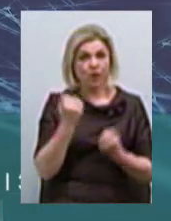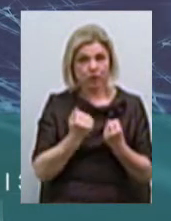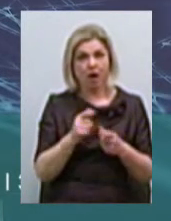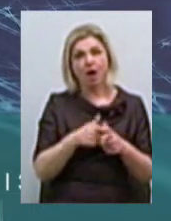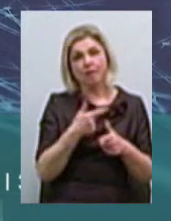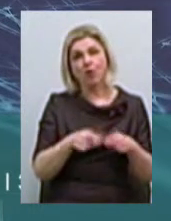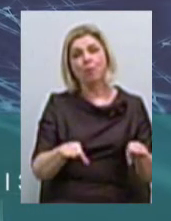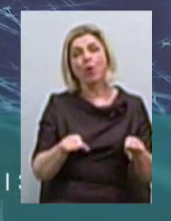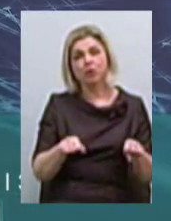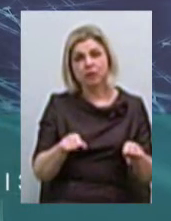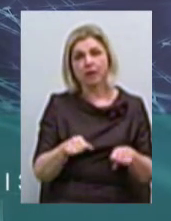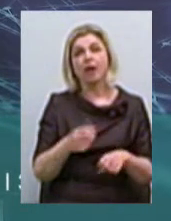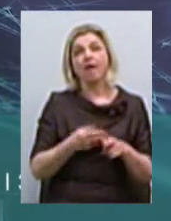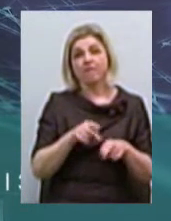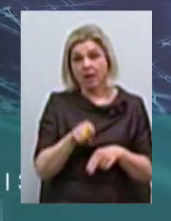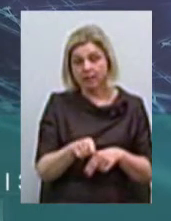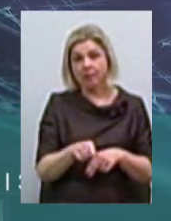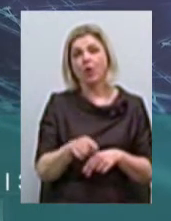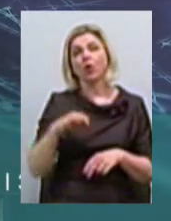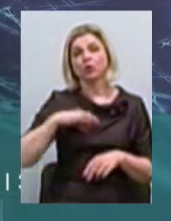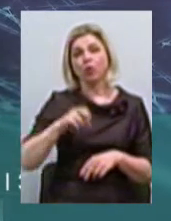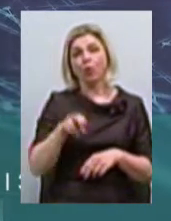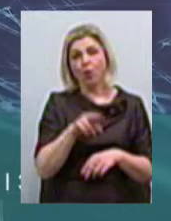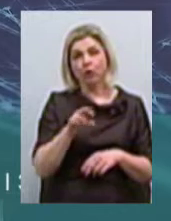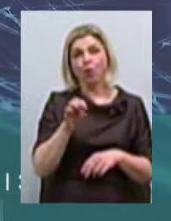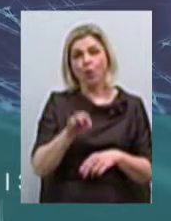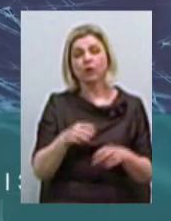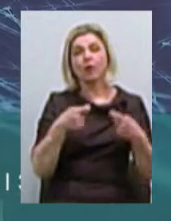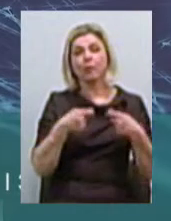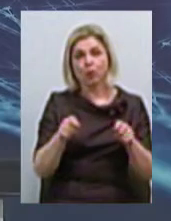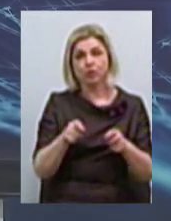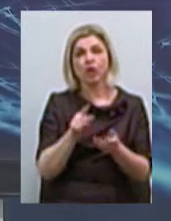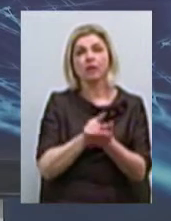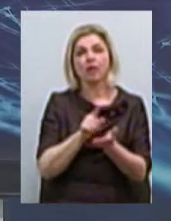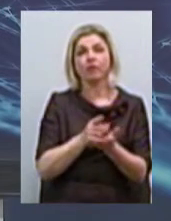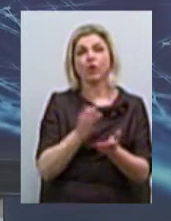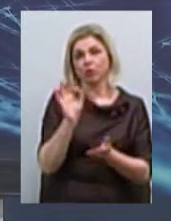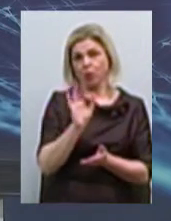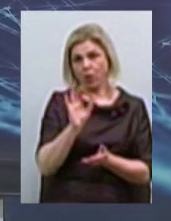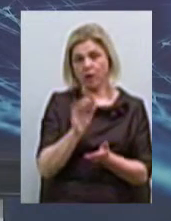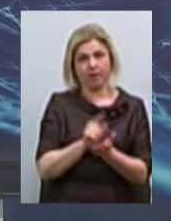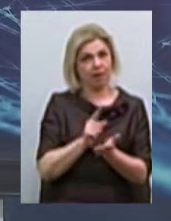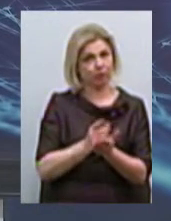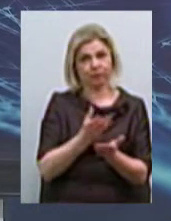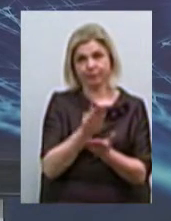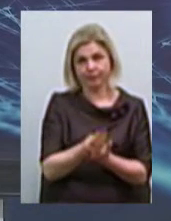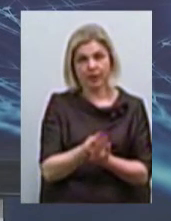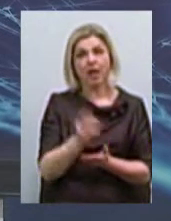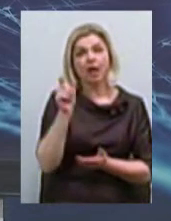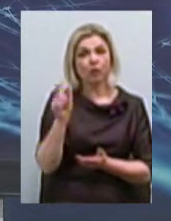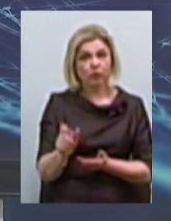або мотоцикла, у цьому випадку дохід, отриманий від продажу, оподатковується за нульовою ставкою. І фізична